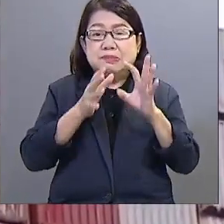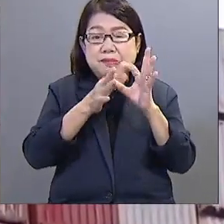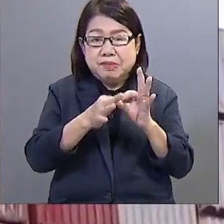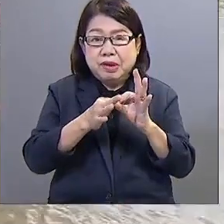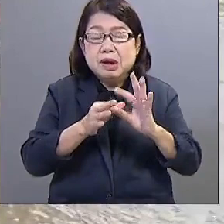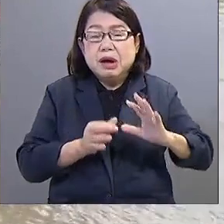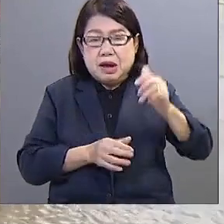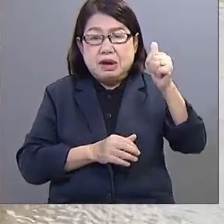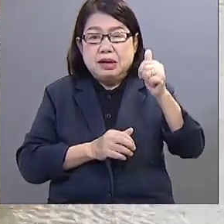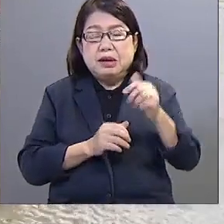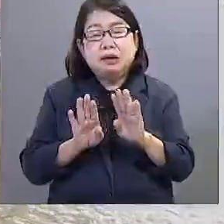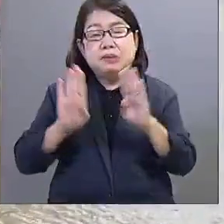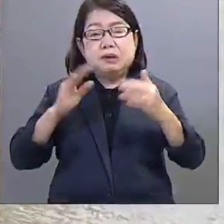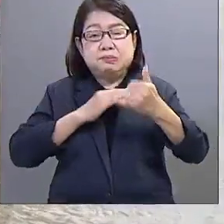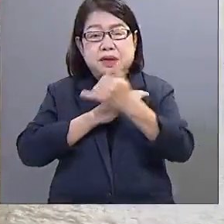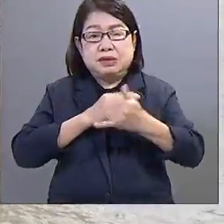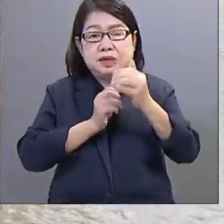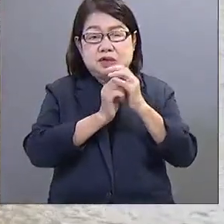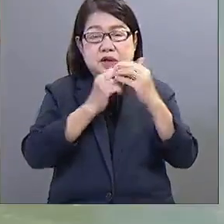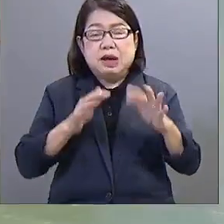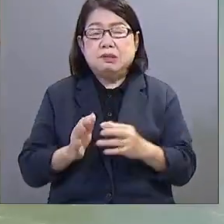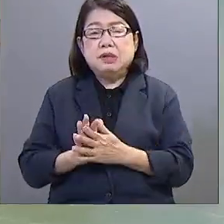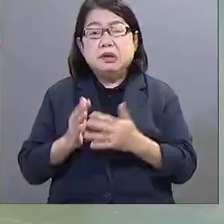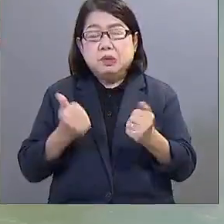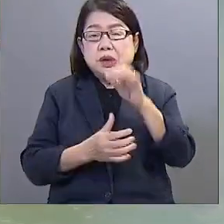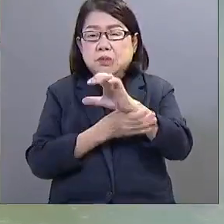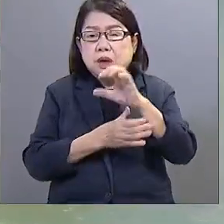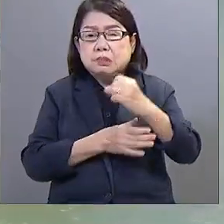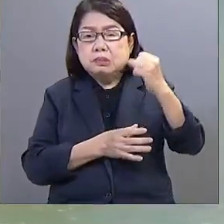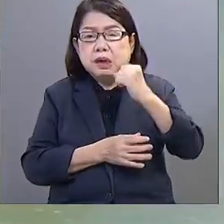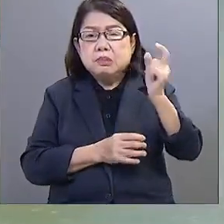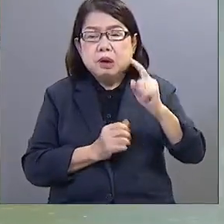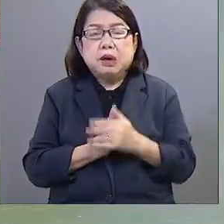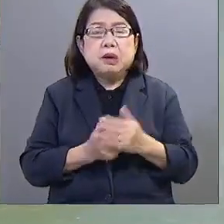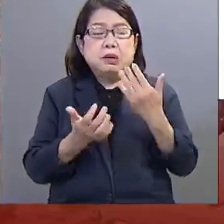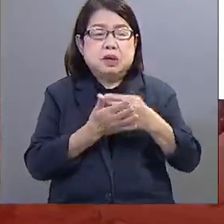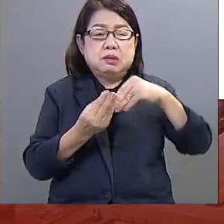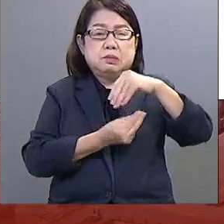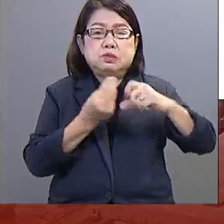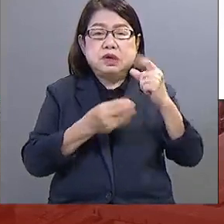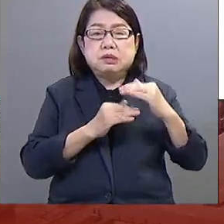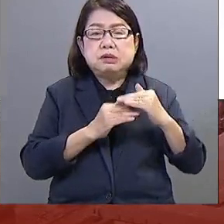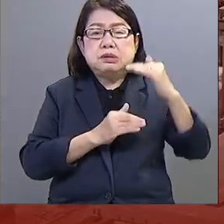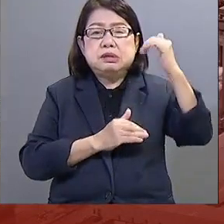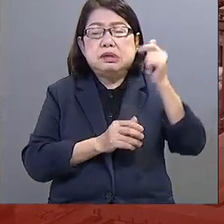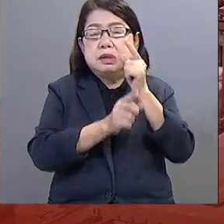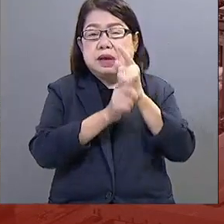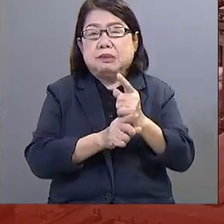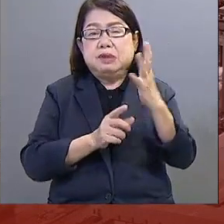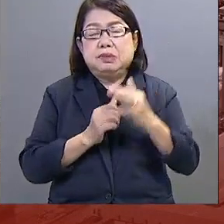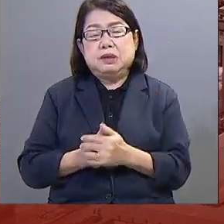ทั้งนี้ความเข้มงวดดังกล่าวนะคะเป็นสาเหตุสำคัญที่ทำให้เศรษฐกิจจีนเติบโตไม่เป็นไปตามที่คาดหวังไว้ค่ะ เริ่มตั้ง